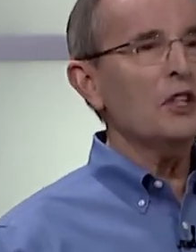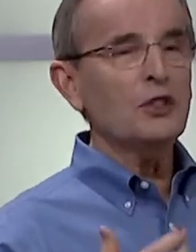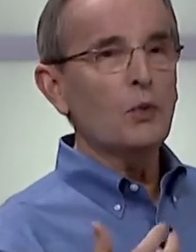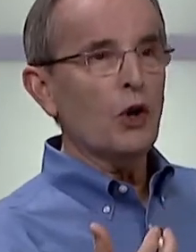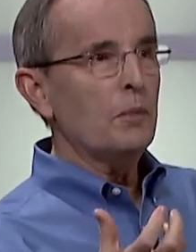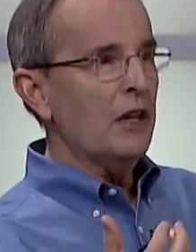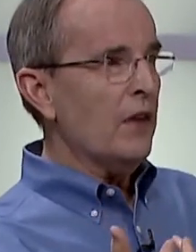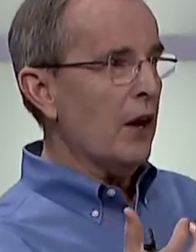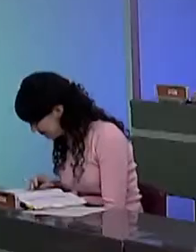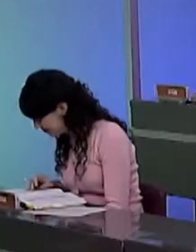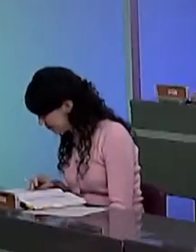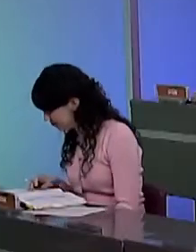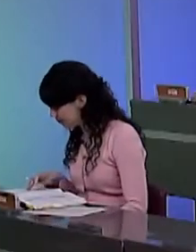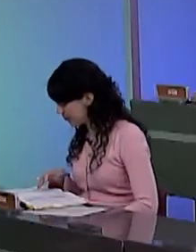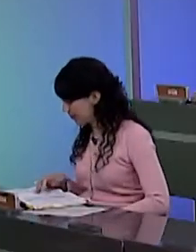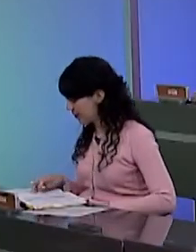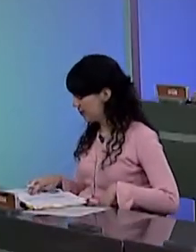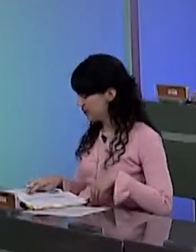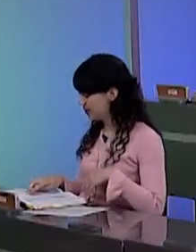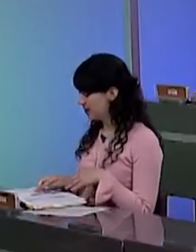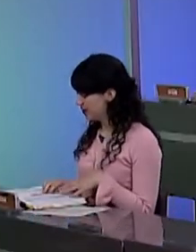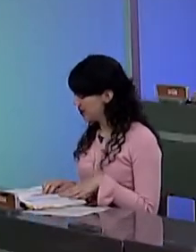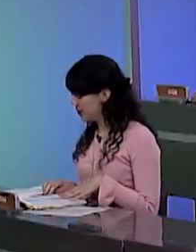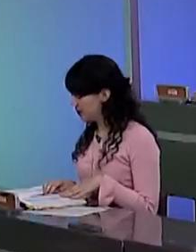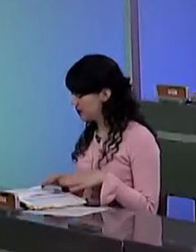Po prostu przestawał się przemieszczać.